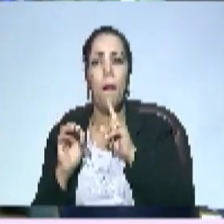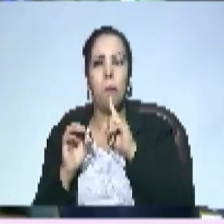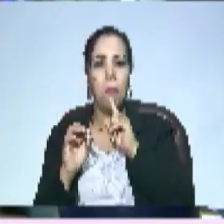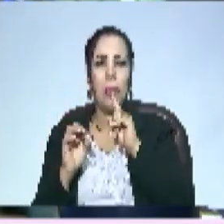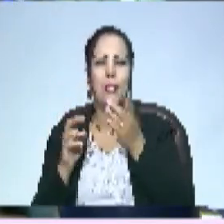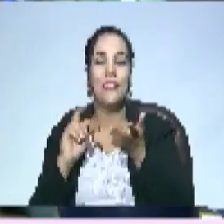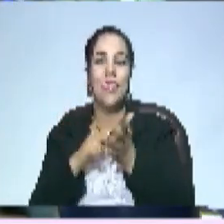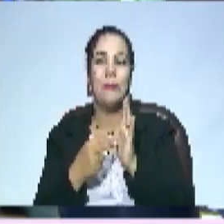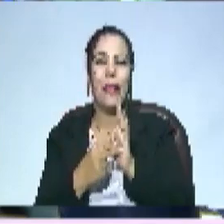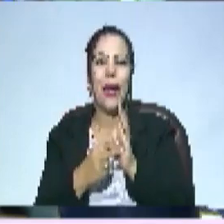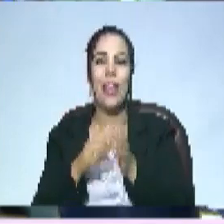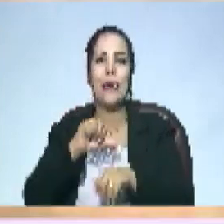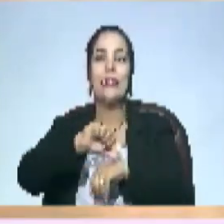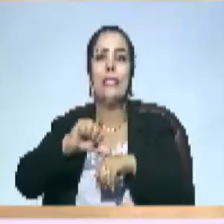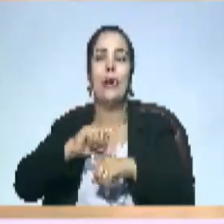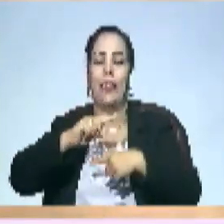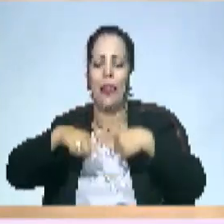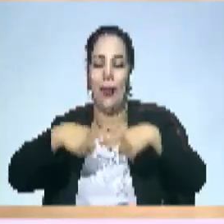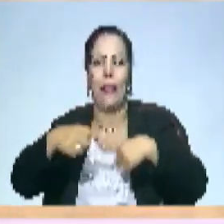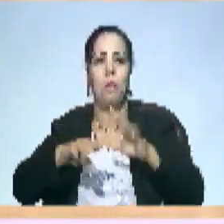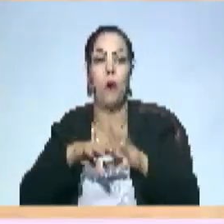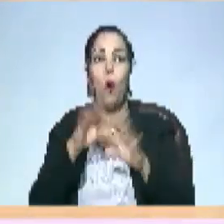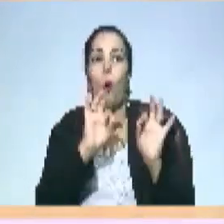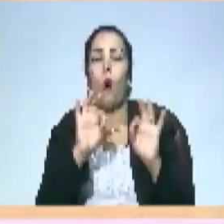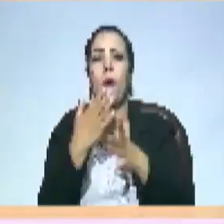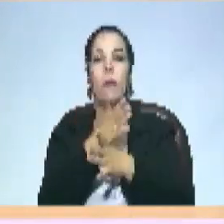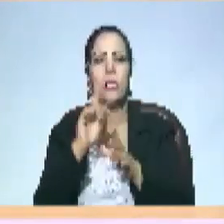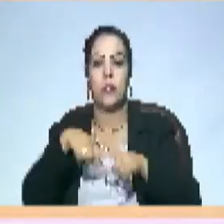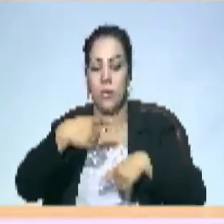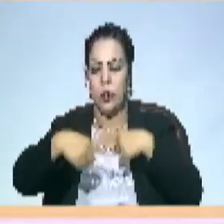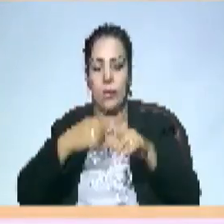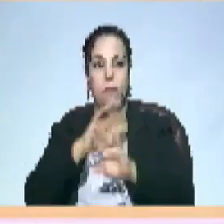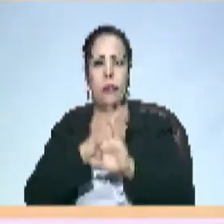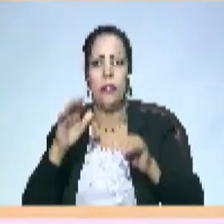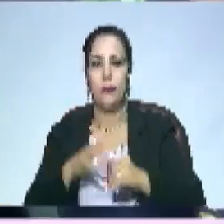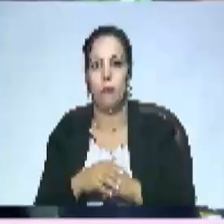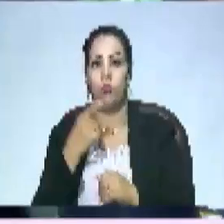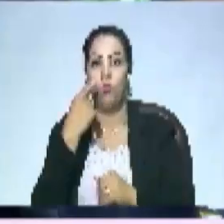في الزيت زي ما هو كده، هو سليم كده.